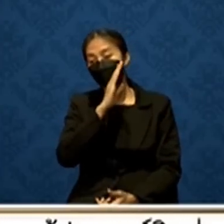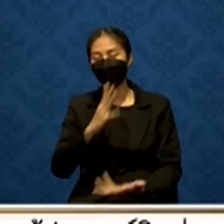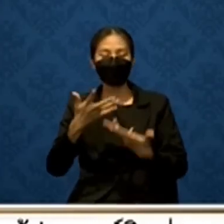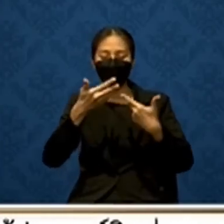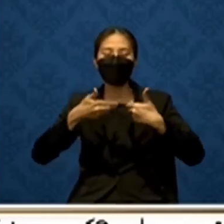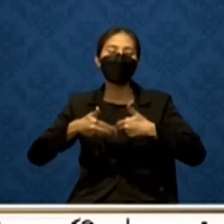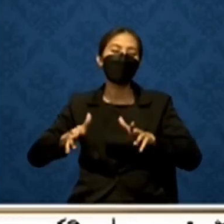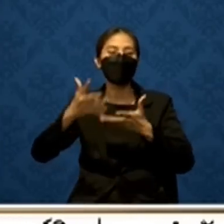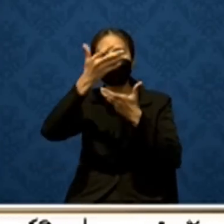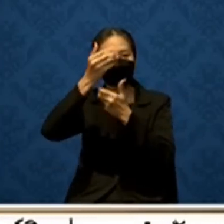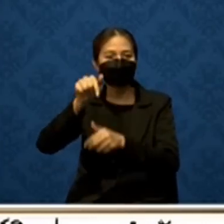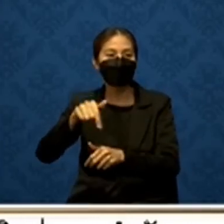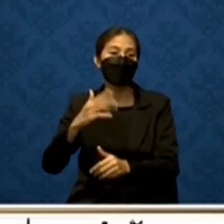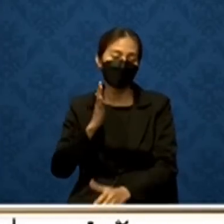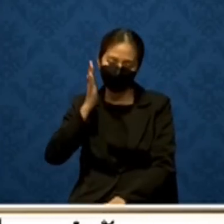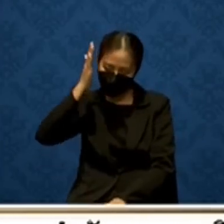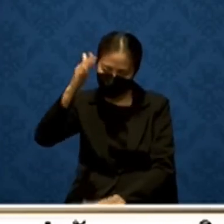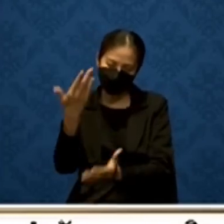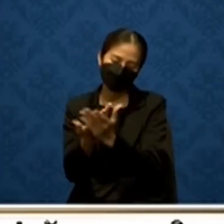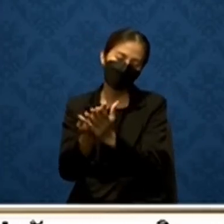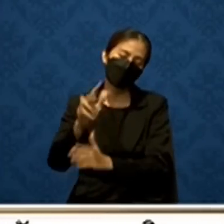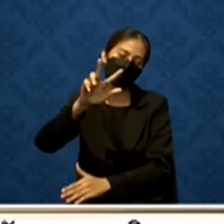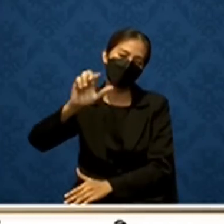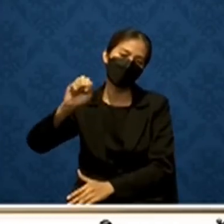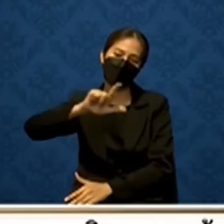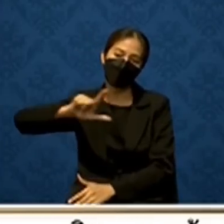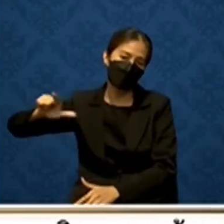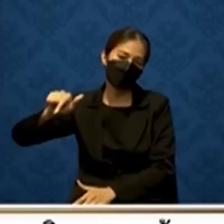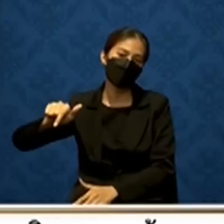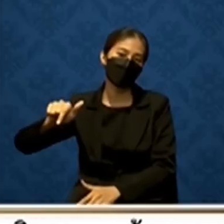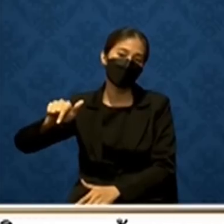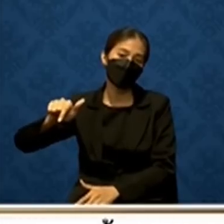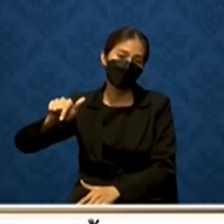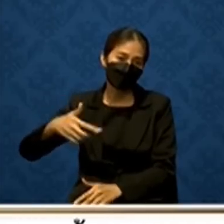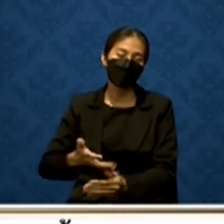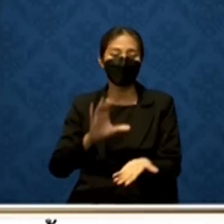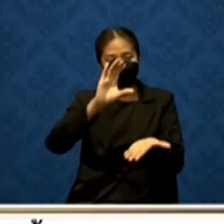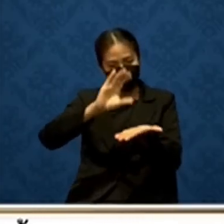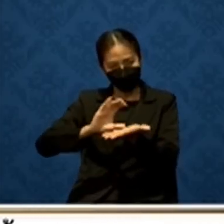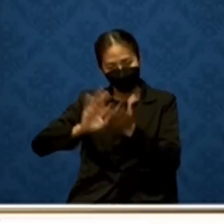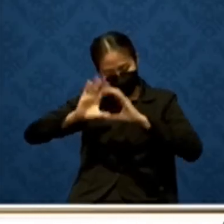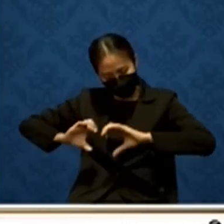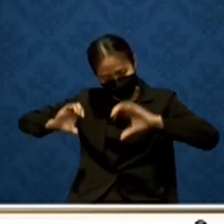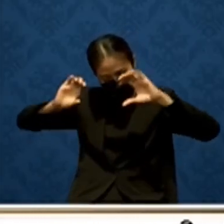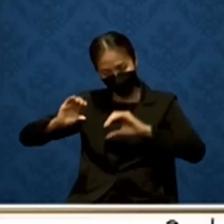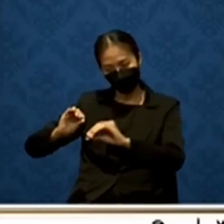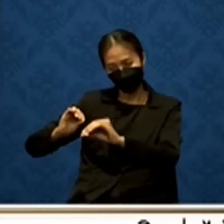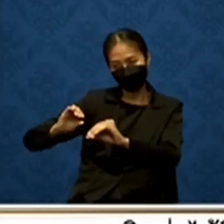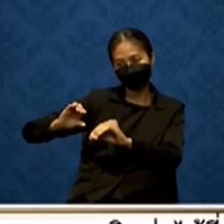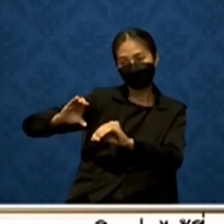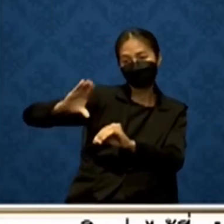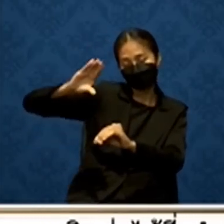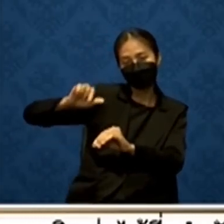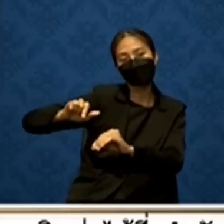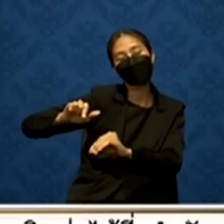ปี3 แนกัล้านที่เป็นอัดับ 1 ของปีแงการฟนฟประเทศ คืองบของคลชการไปถปี 2,58